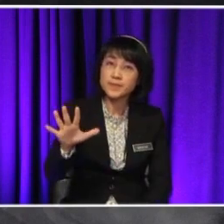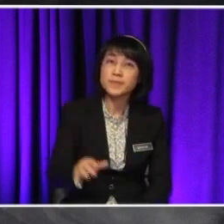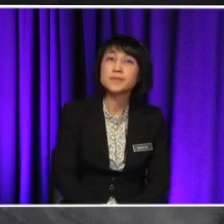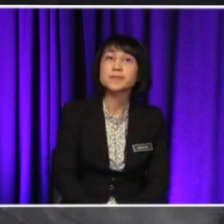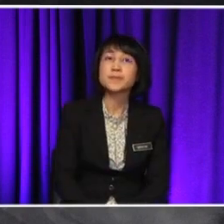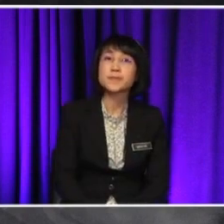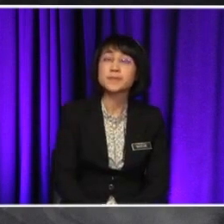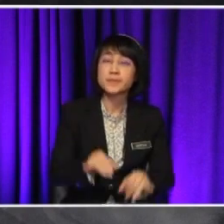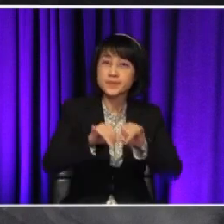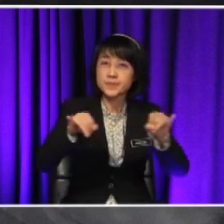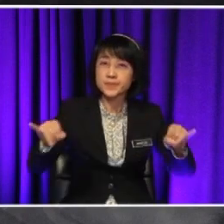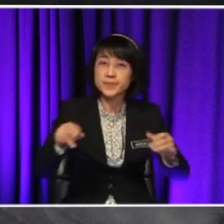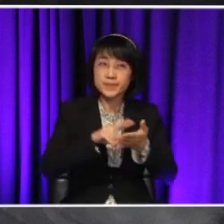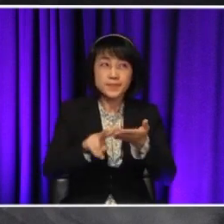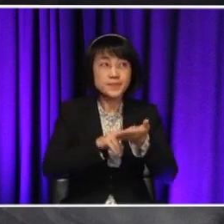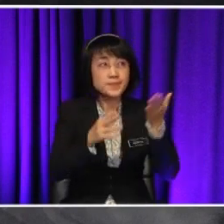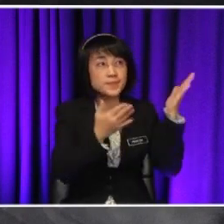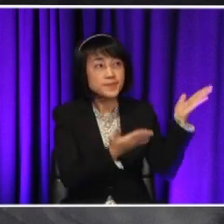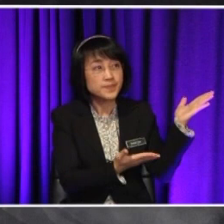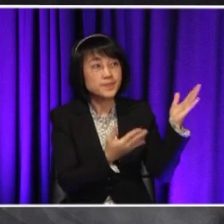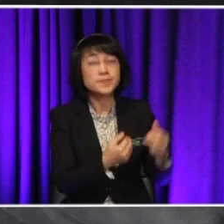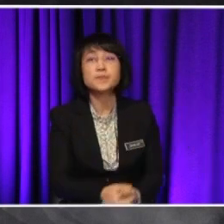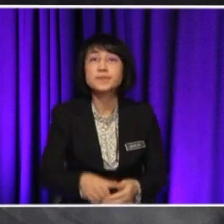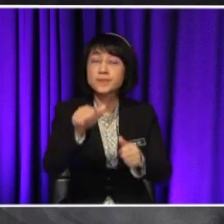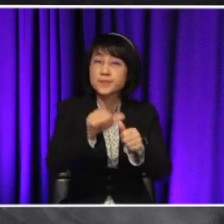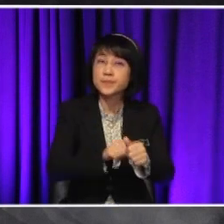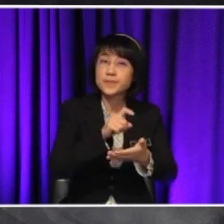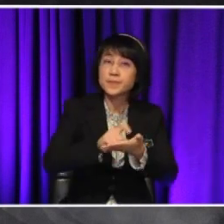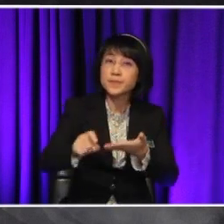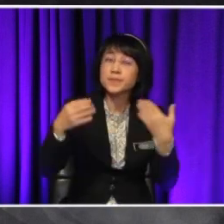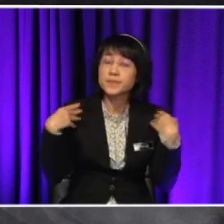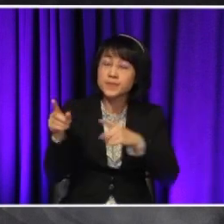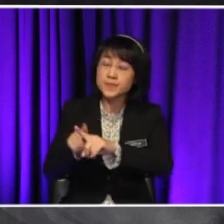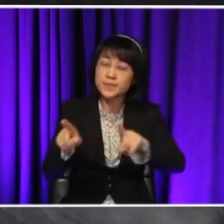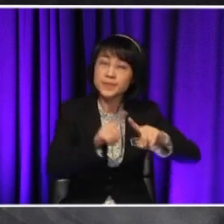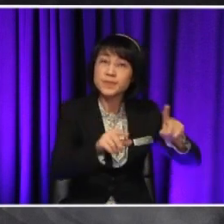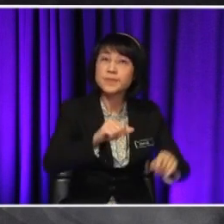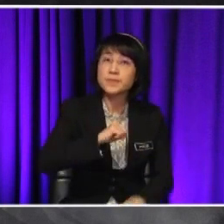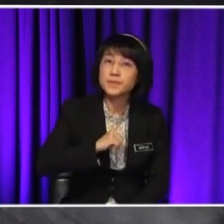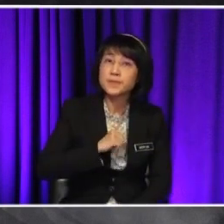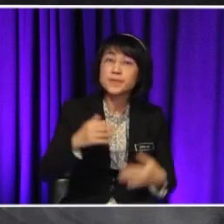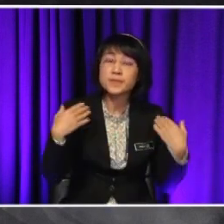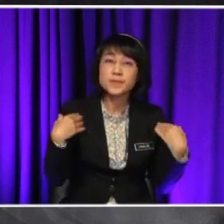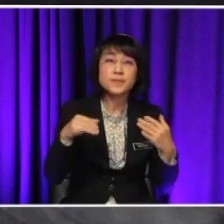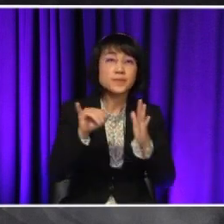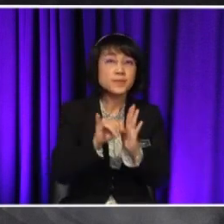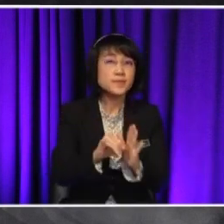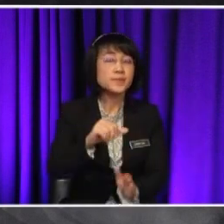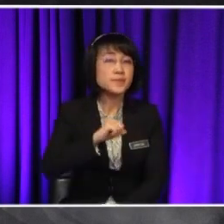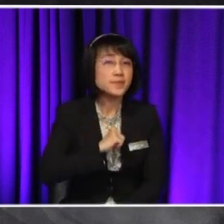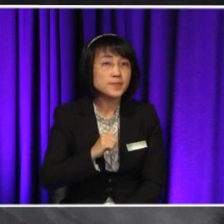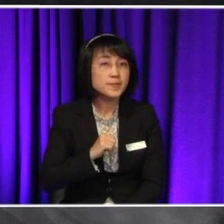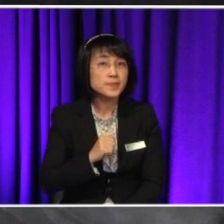dan batik skrin. Setiap batik ini mempunyai perbezaan dia tersendiri, mempunyai identitinya tersendiri